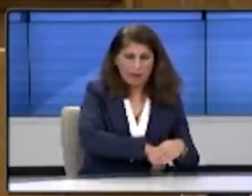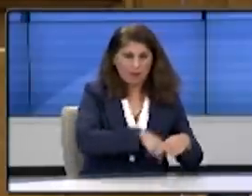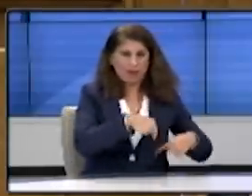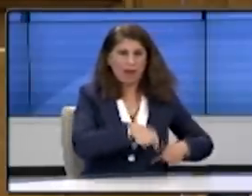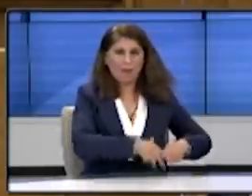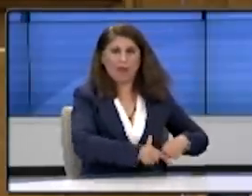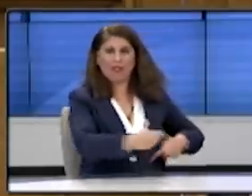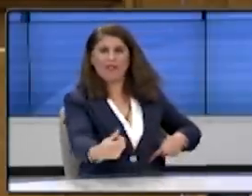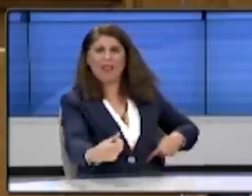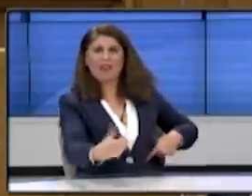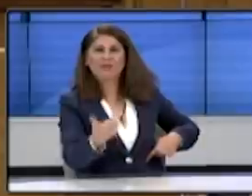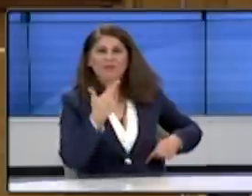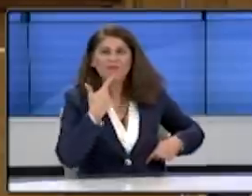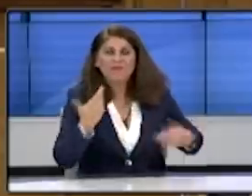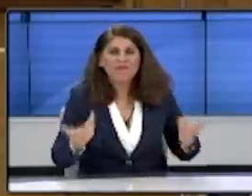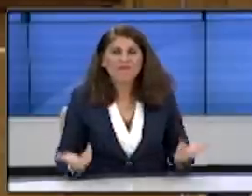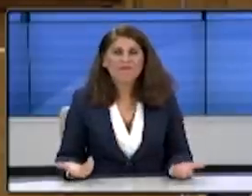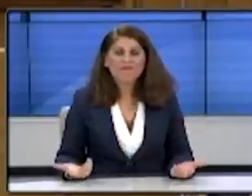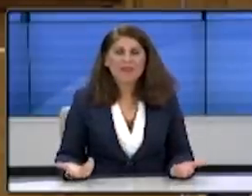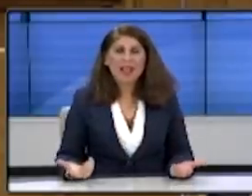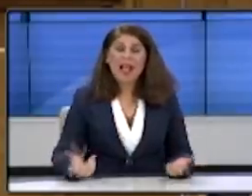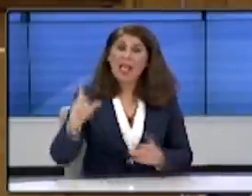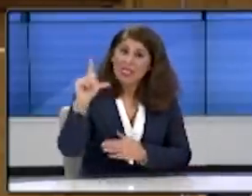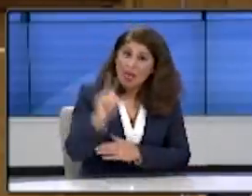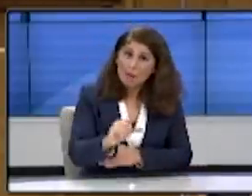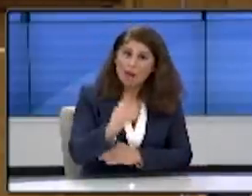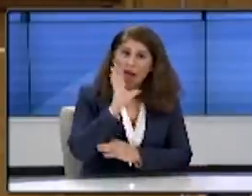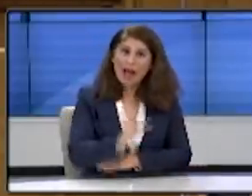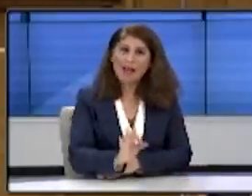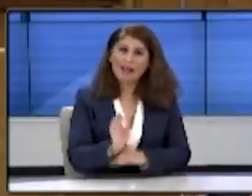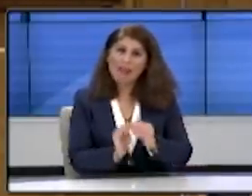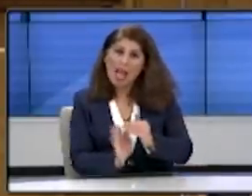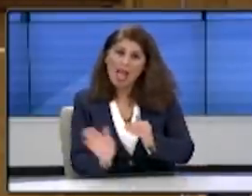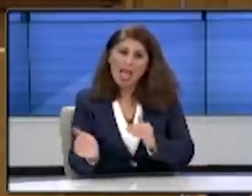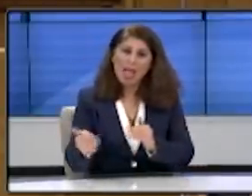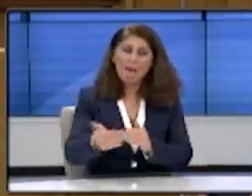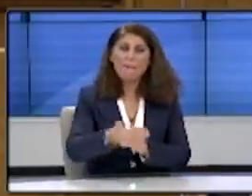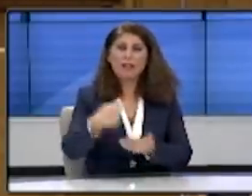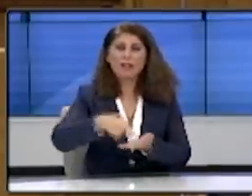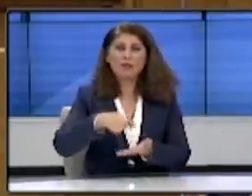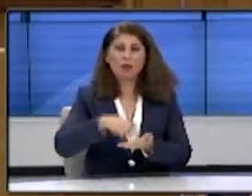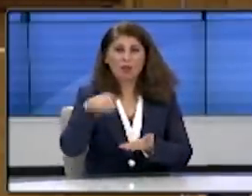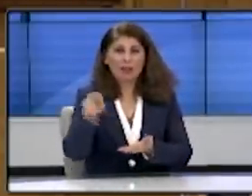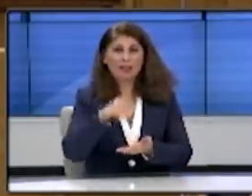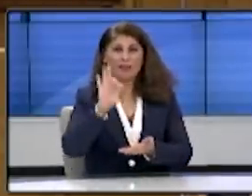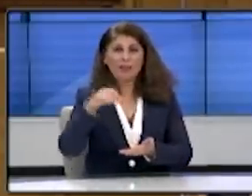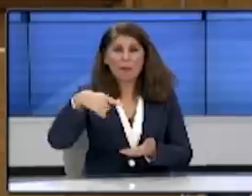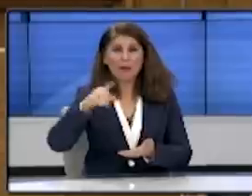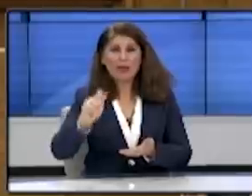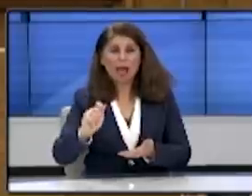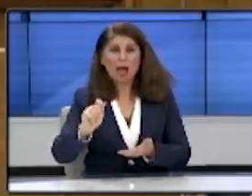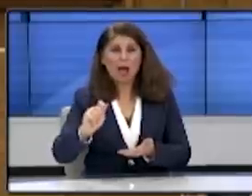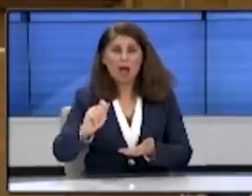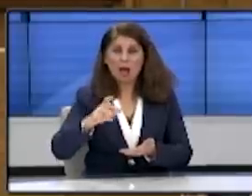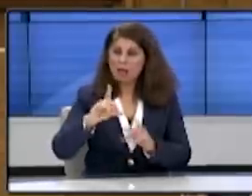θα βγαίνουν. Θα μειωθούν αλήθεια δραστικά και άμεσα οι έμεσοι φόροι. Θα καταργηθεί ο ΦΠΑ στα είδη